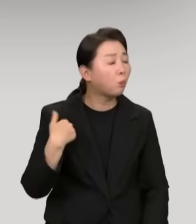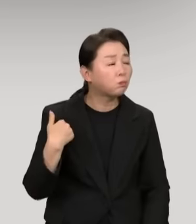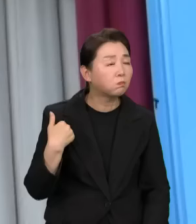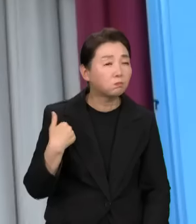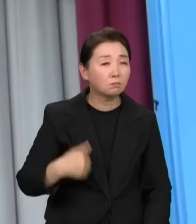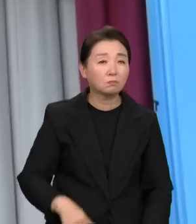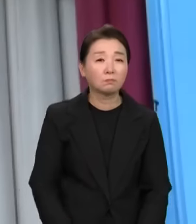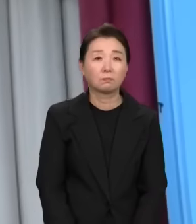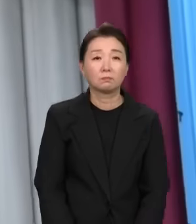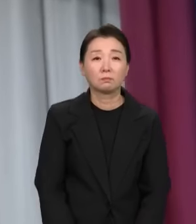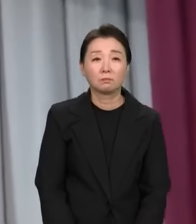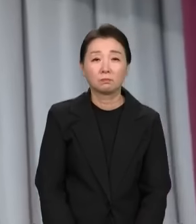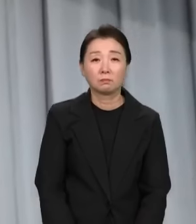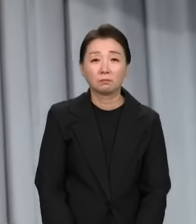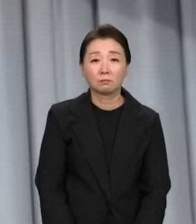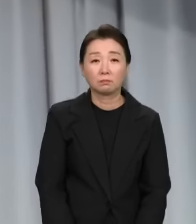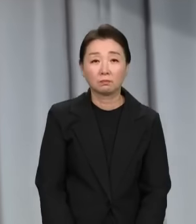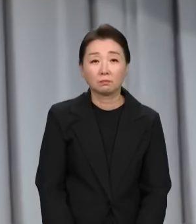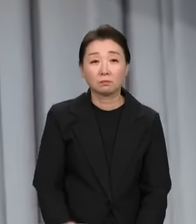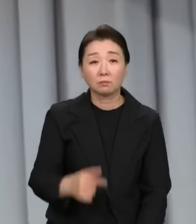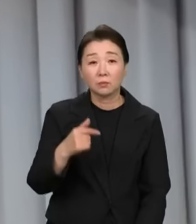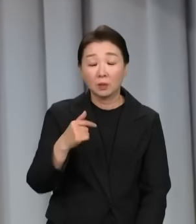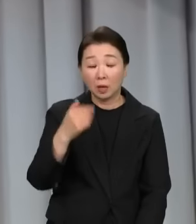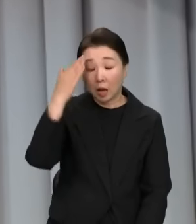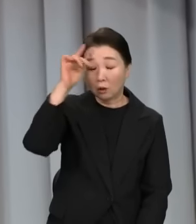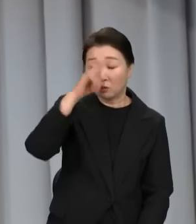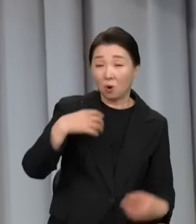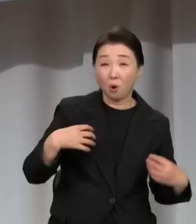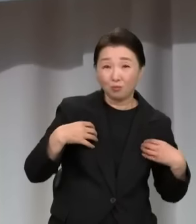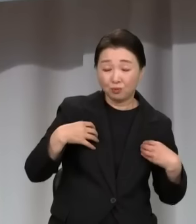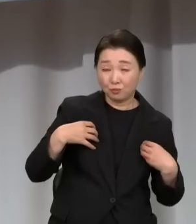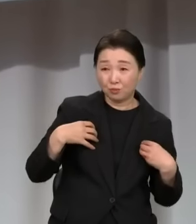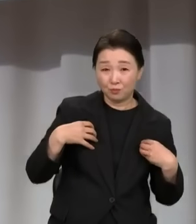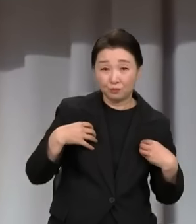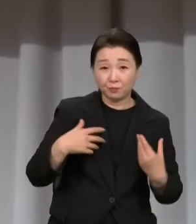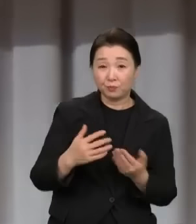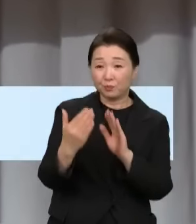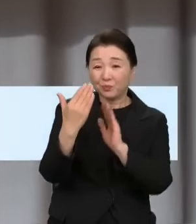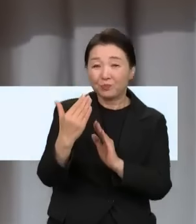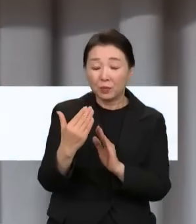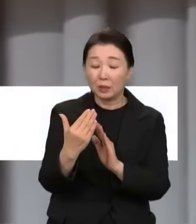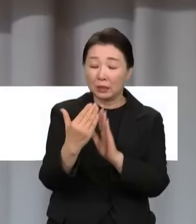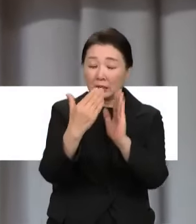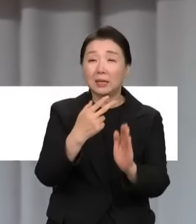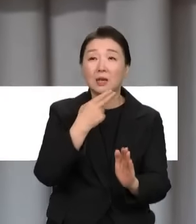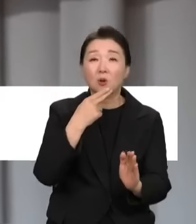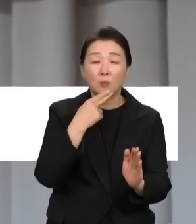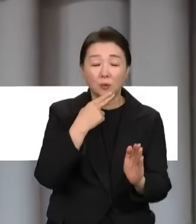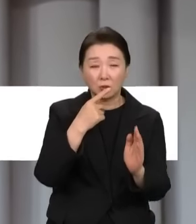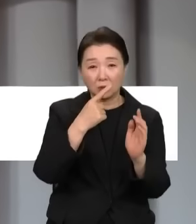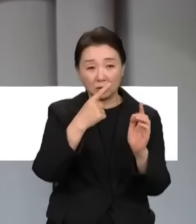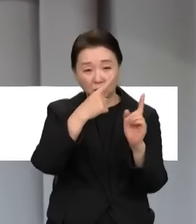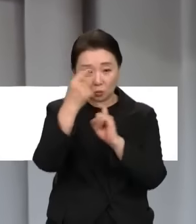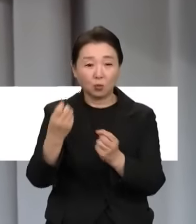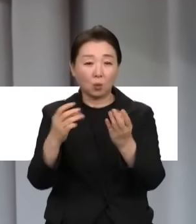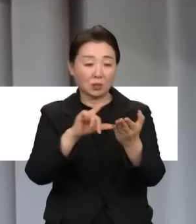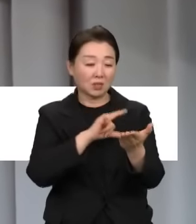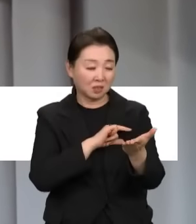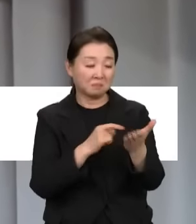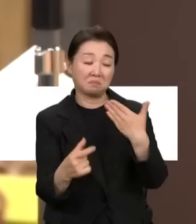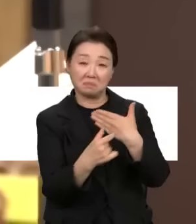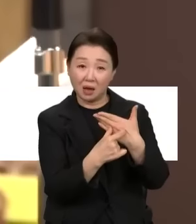나왔습니다. 정작 우리 정부가 문제 삼았던 대상 없는 추도식의 명칭과 사과가 빠진 추도사 내용에